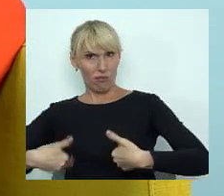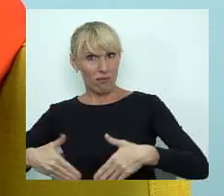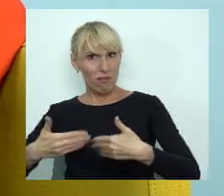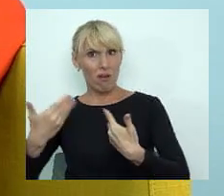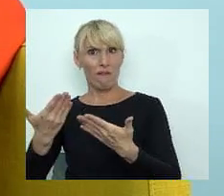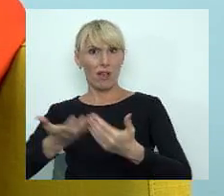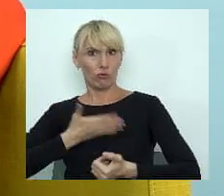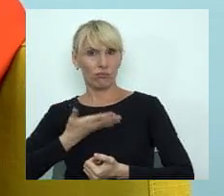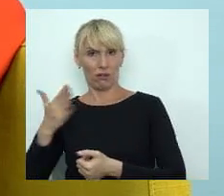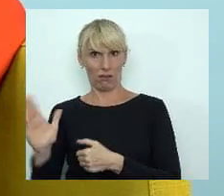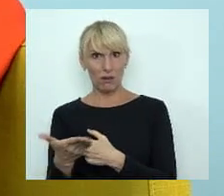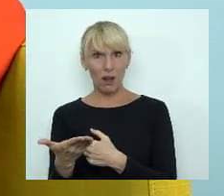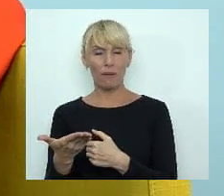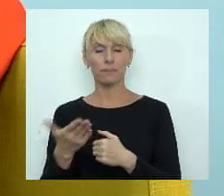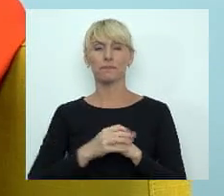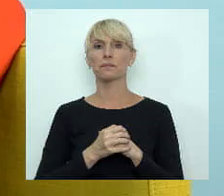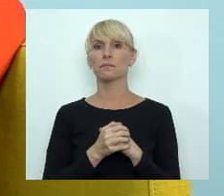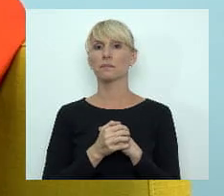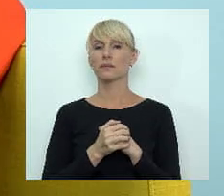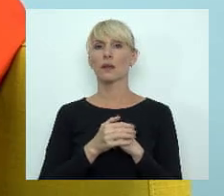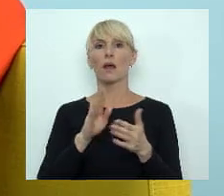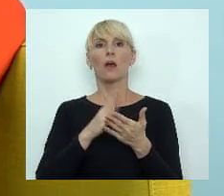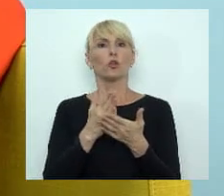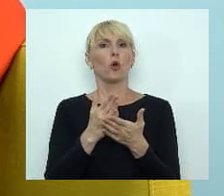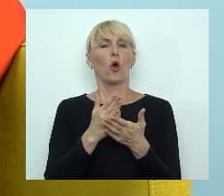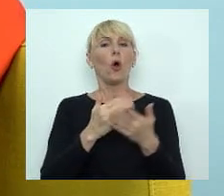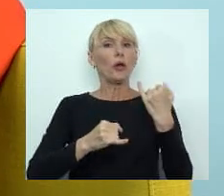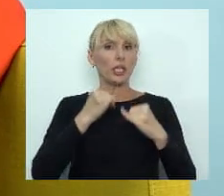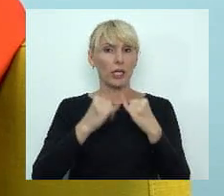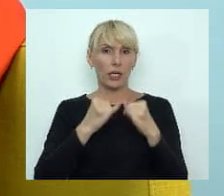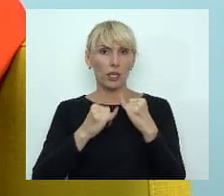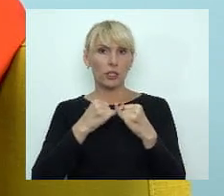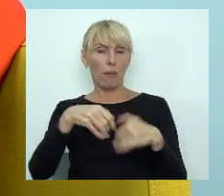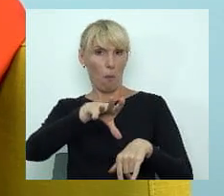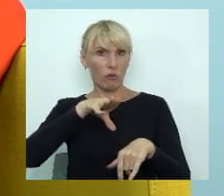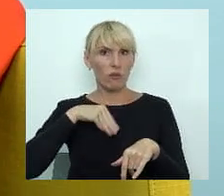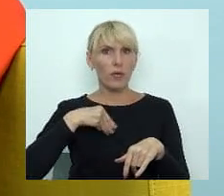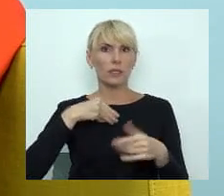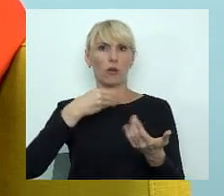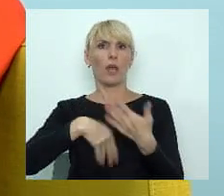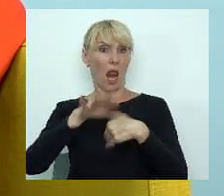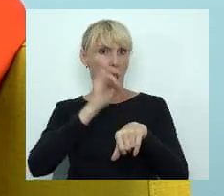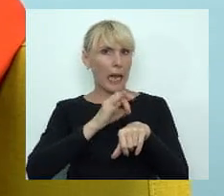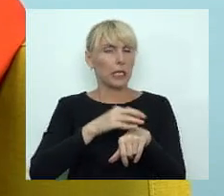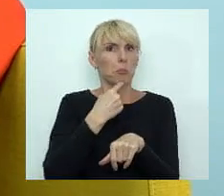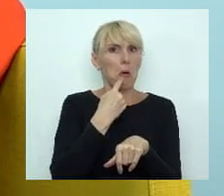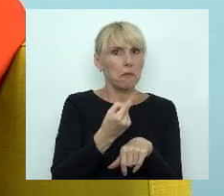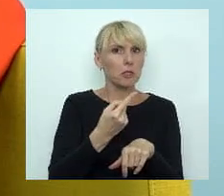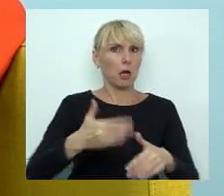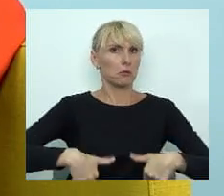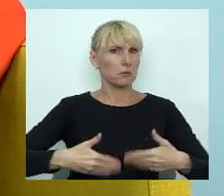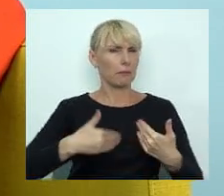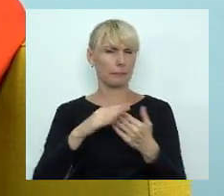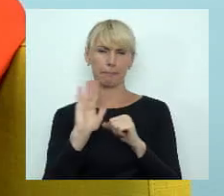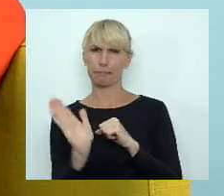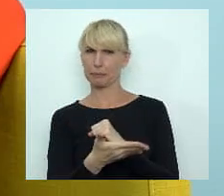Jeżeli jesteśmy wyśmienitego zdrowia, nic nam nie dolega, zostało to jeszcze potwierdzone w owym gabinecie lekarskim, to są także